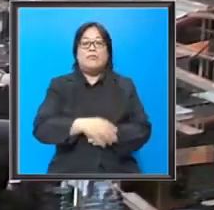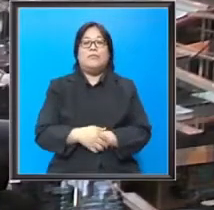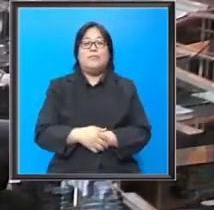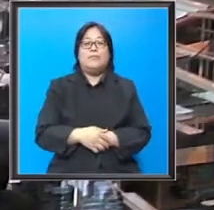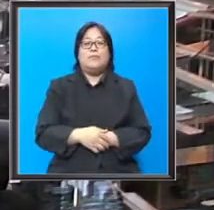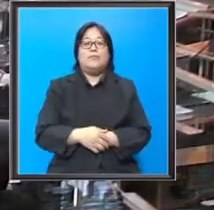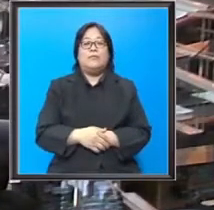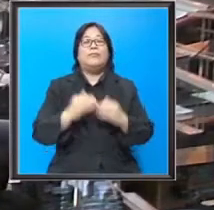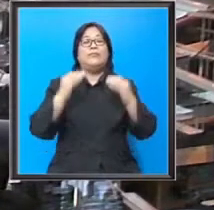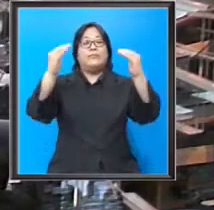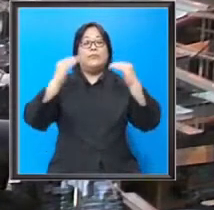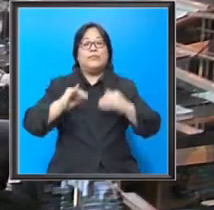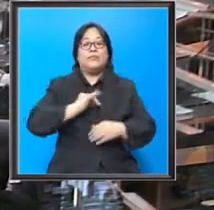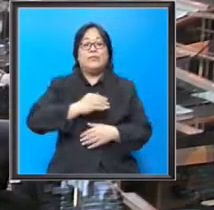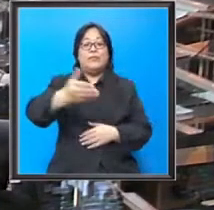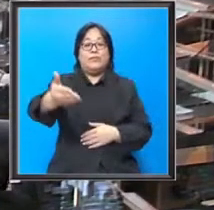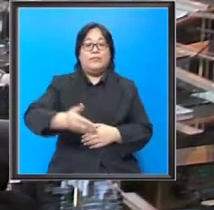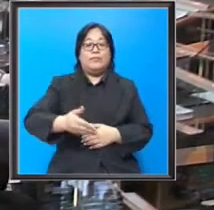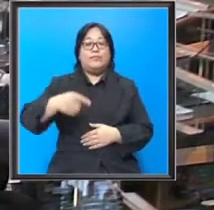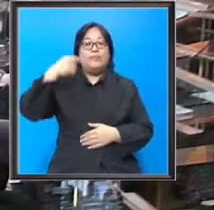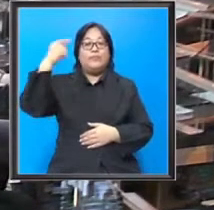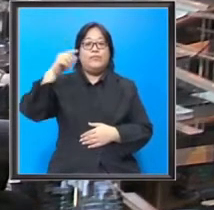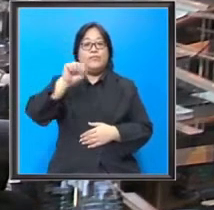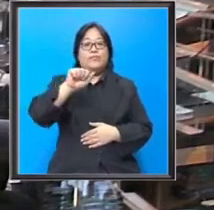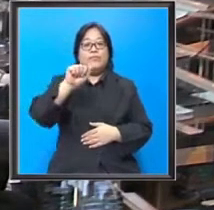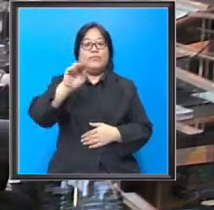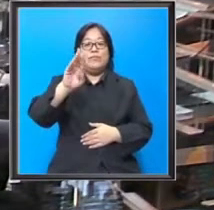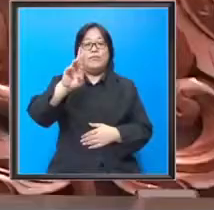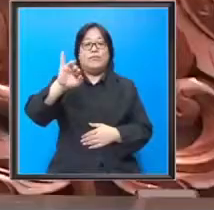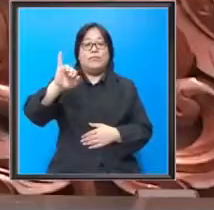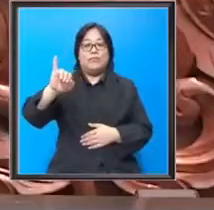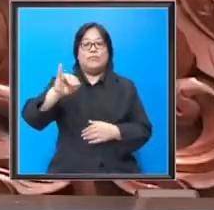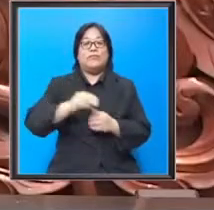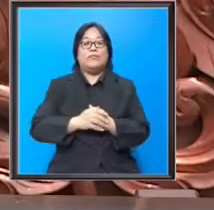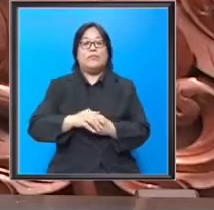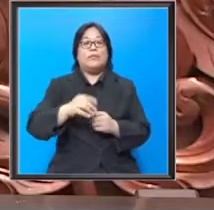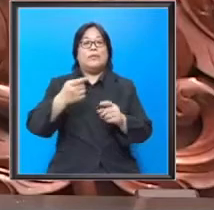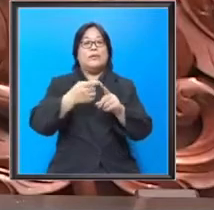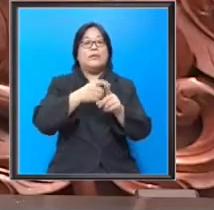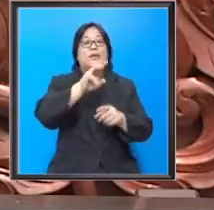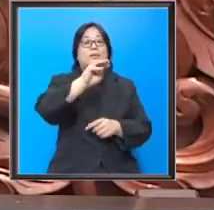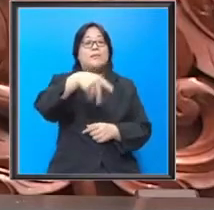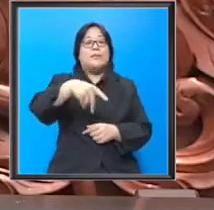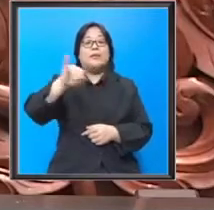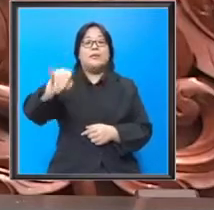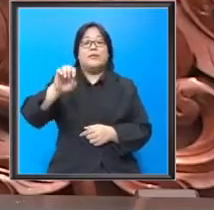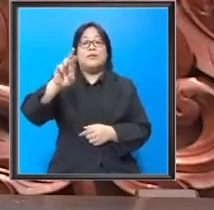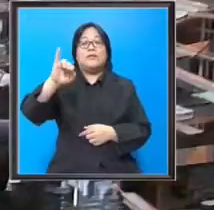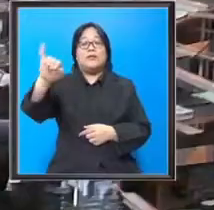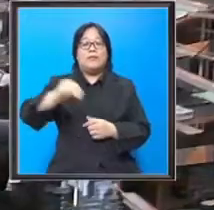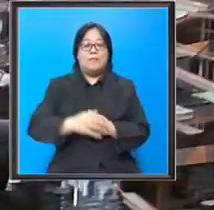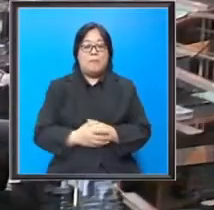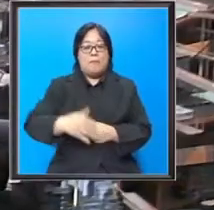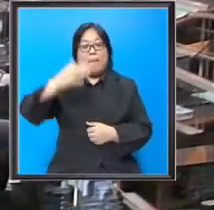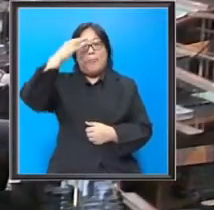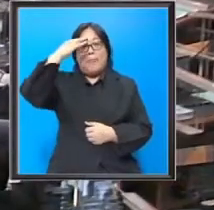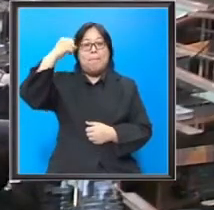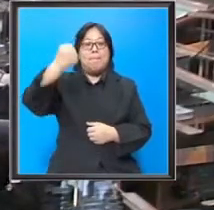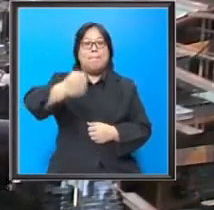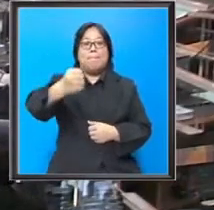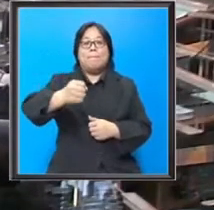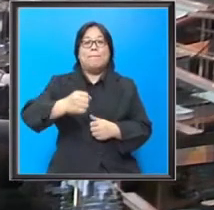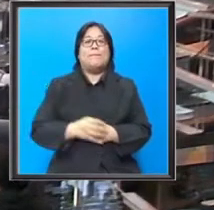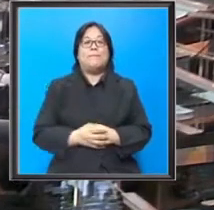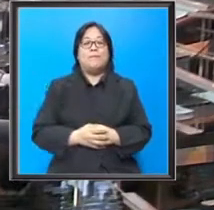Hai Toyota ingin menyimpan yang bernama Tuan Sabri acid yang bernama jerai assalamualaikum warahmatullah